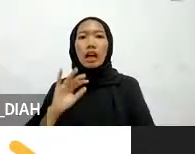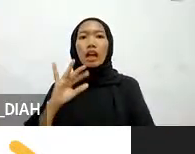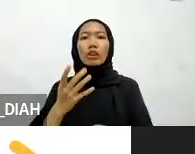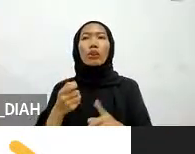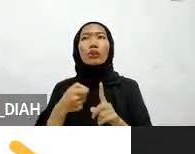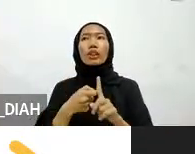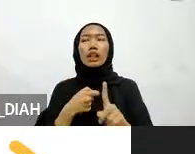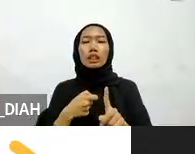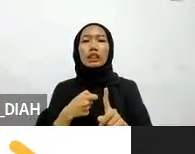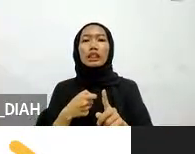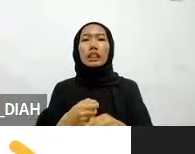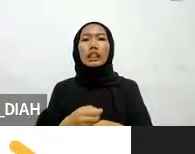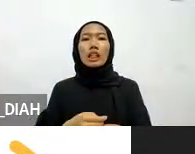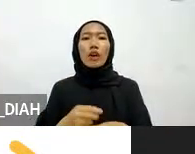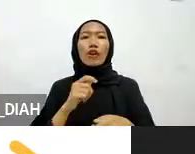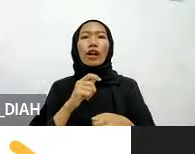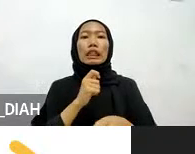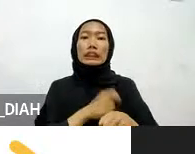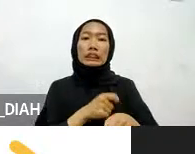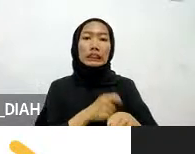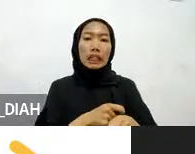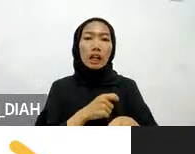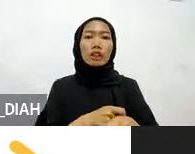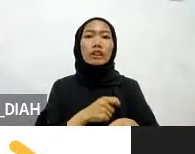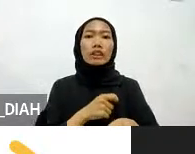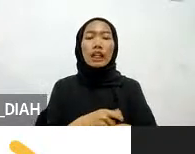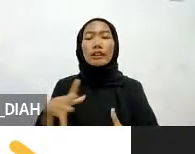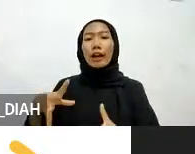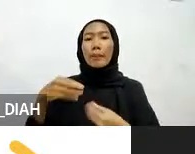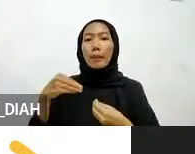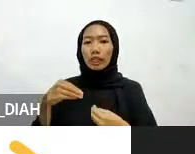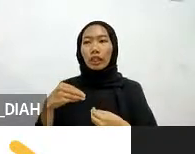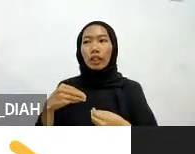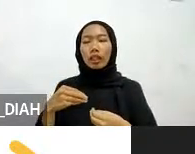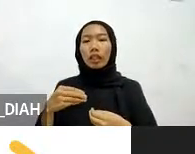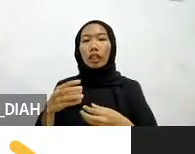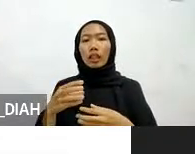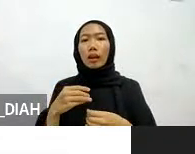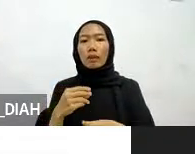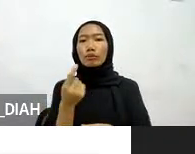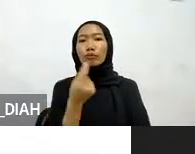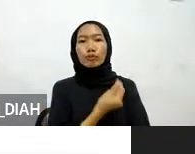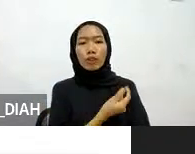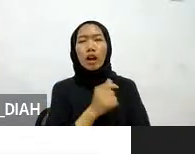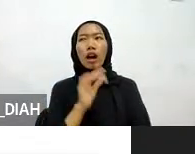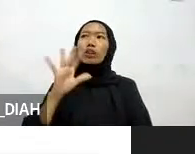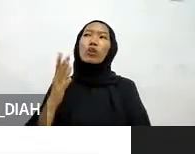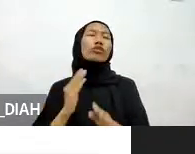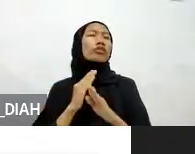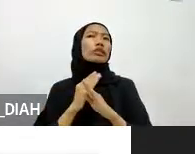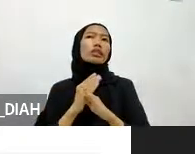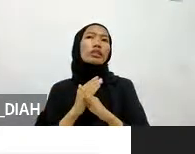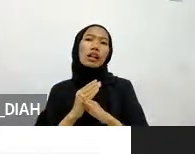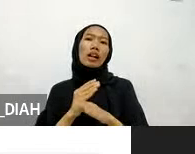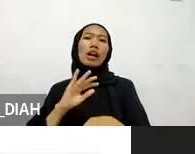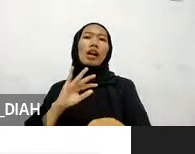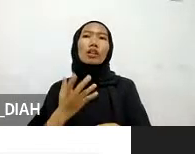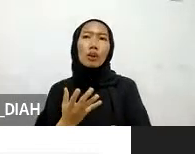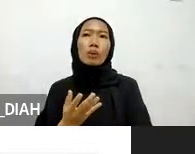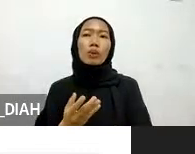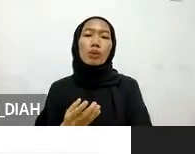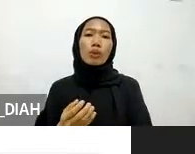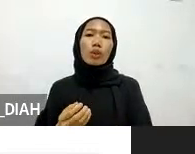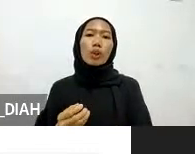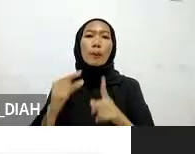bukan penerima upah, dan juga orang-orang yang pensiun ya. Jadi itu satu masalah yang ada. Nah, saat